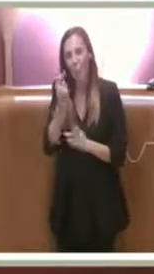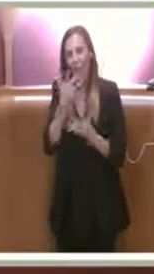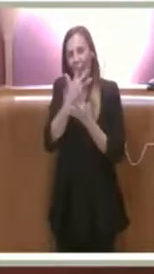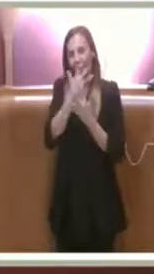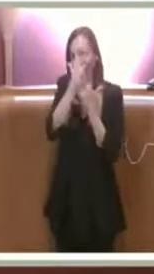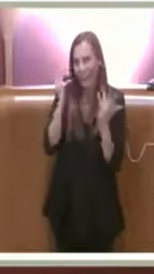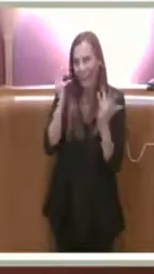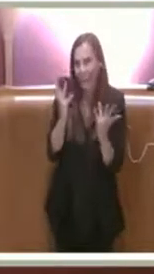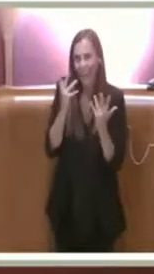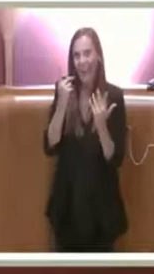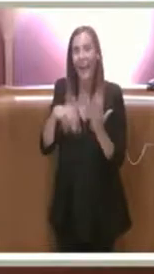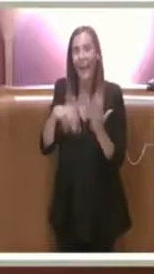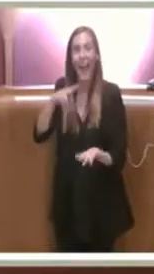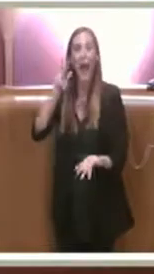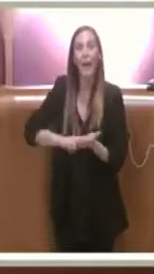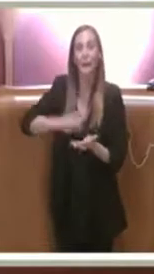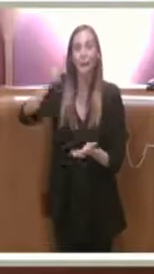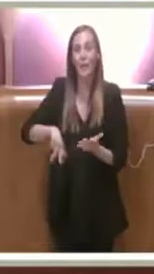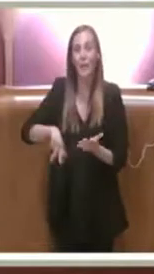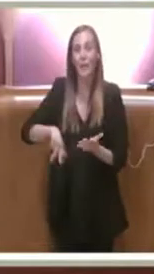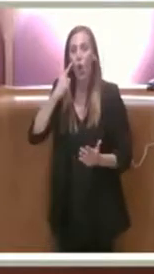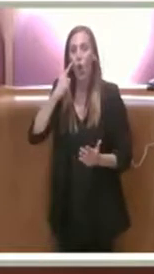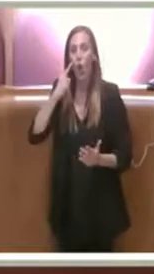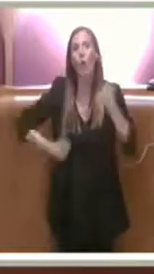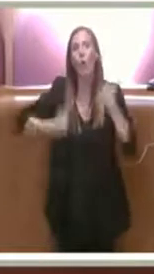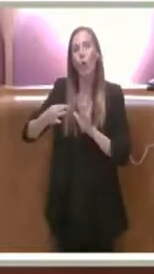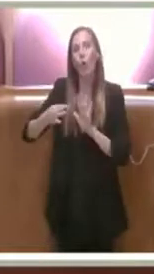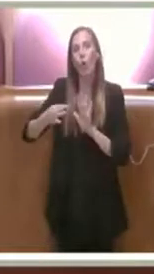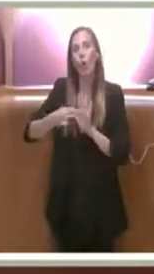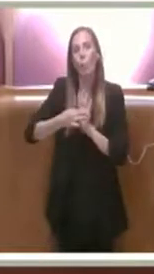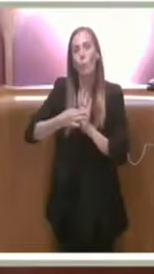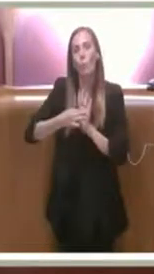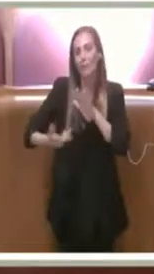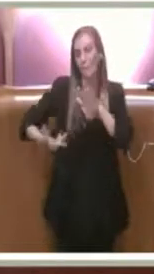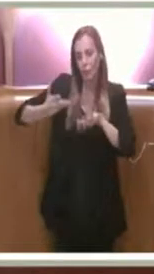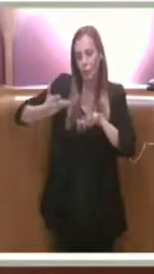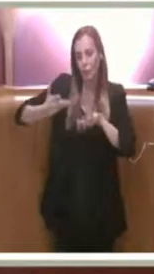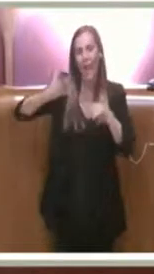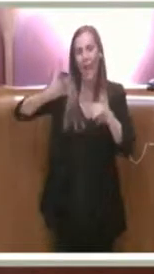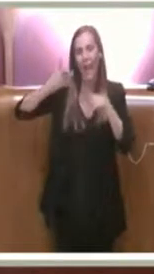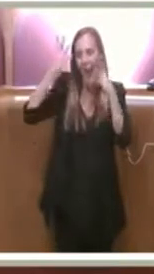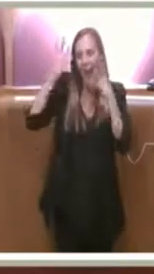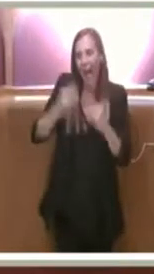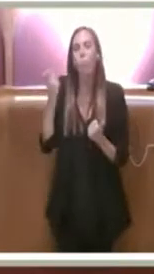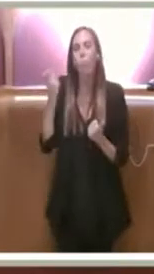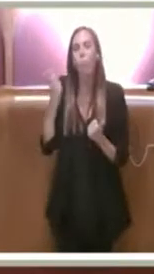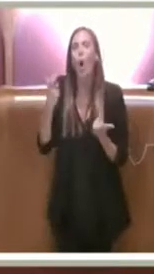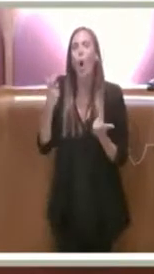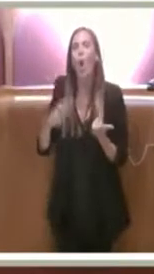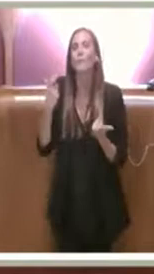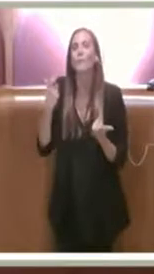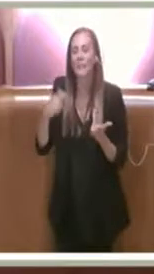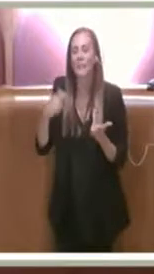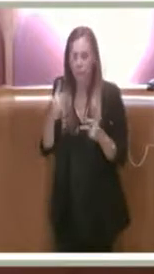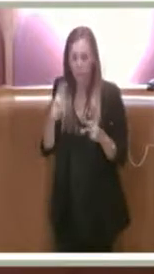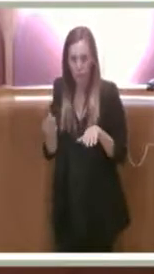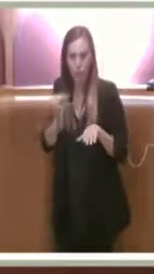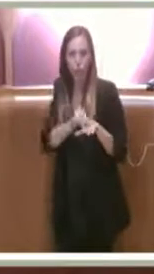alcuni casi, dell'attualizzazione rispetto alla normativa superiore. Sono numerose le motivazioni alla base